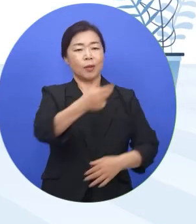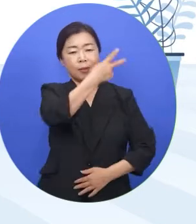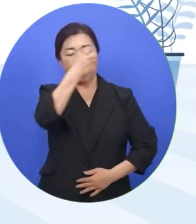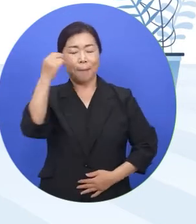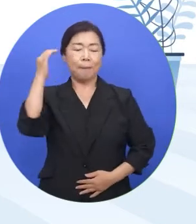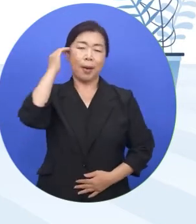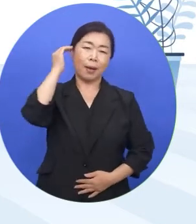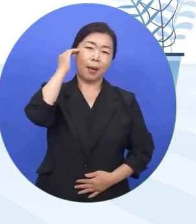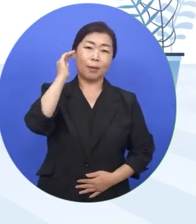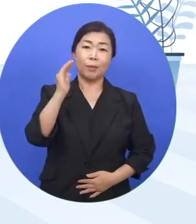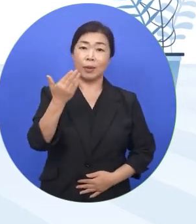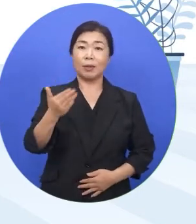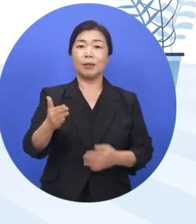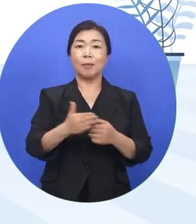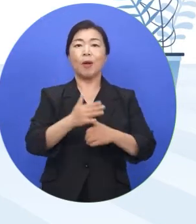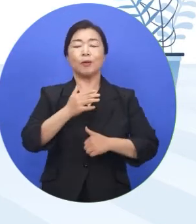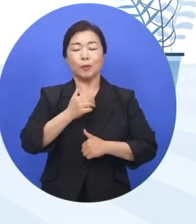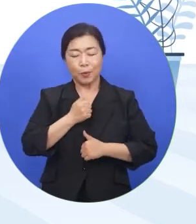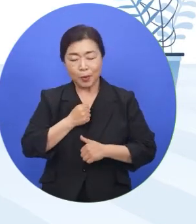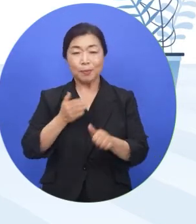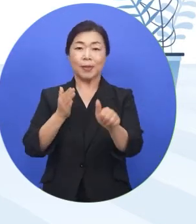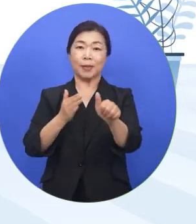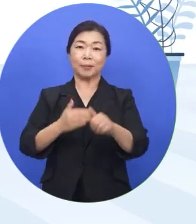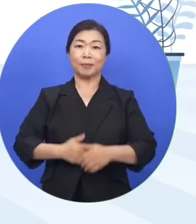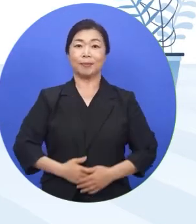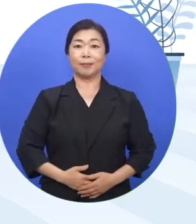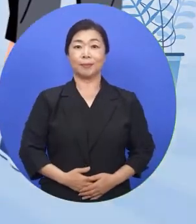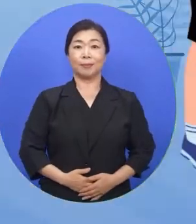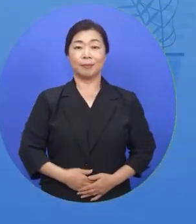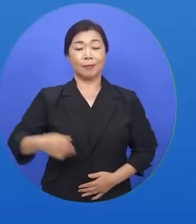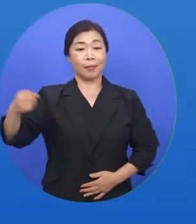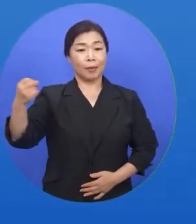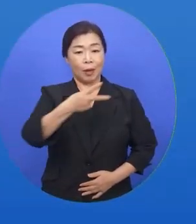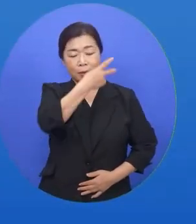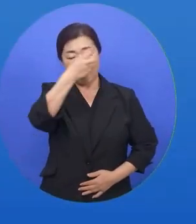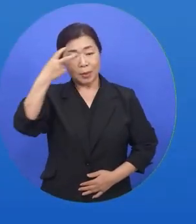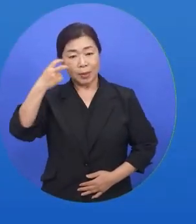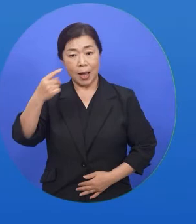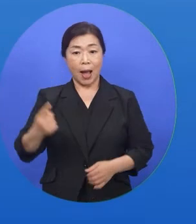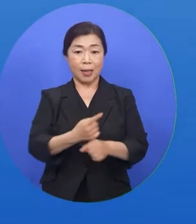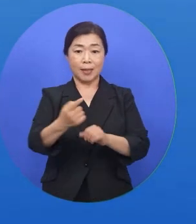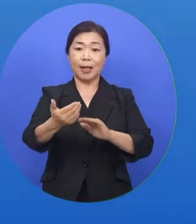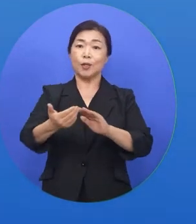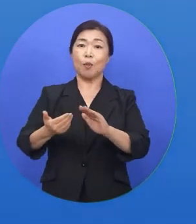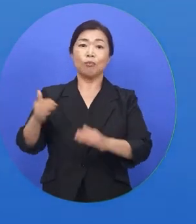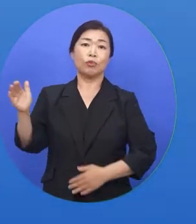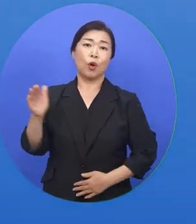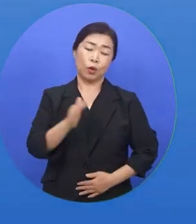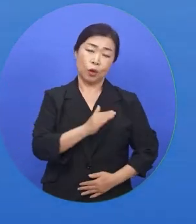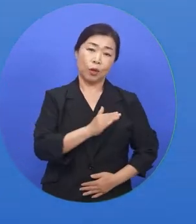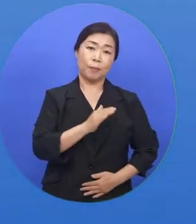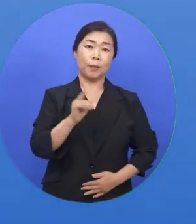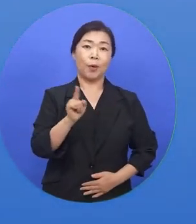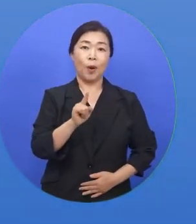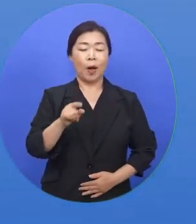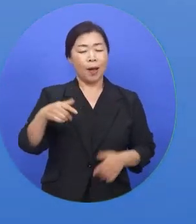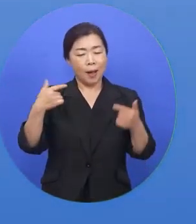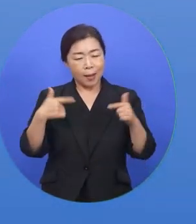오히려 수면에 방해가 될 수 있으니 주의하세요. 그리고 잠들기 1시간